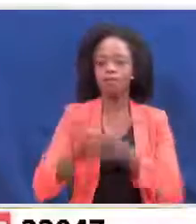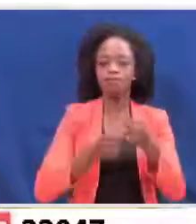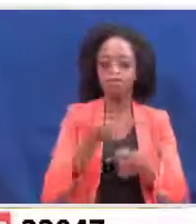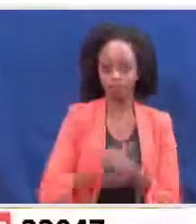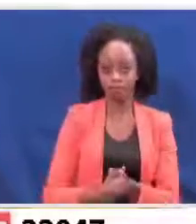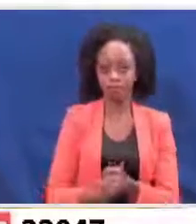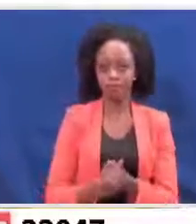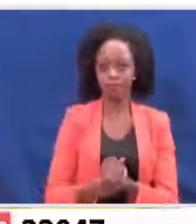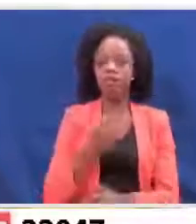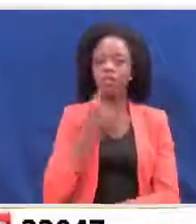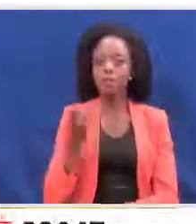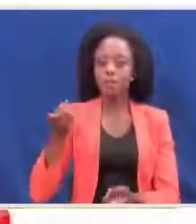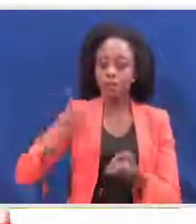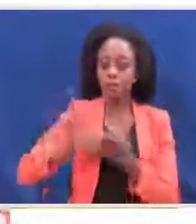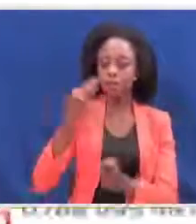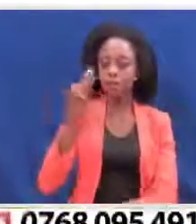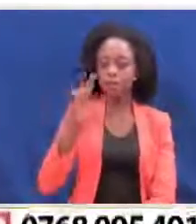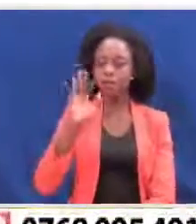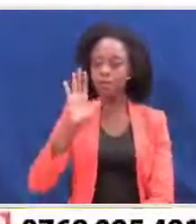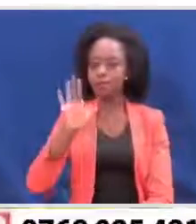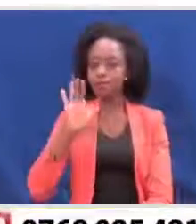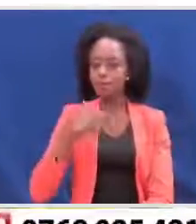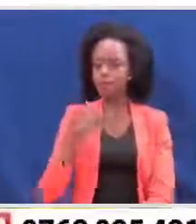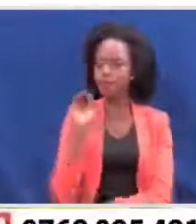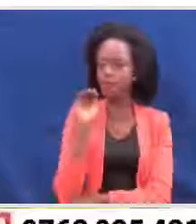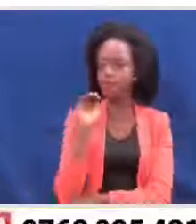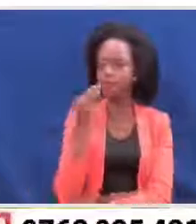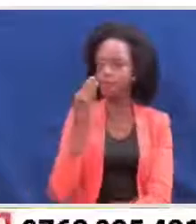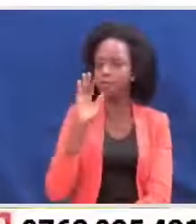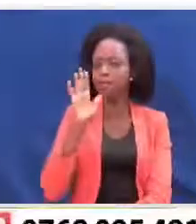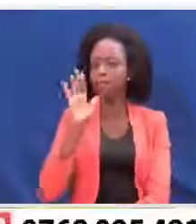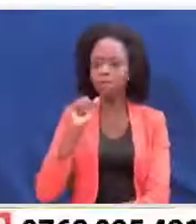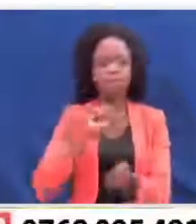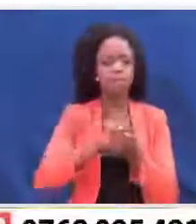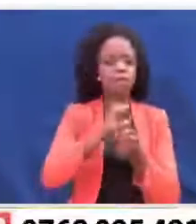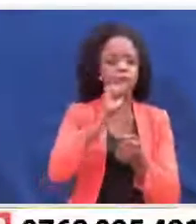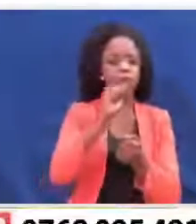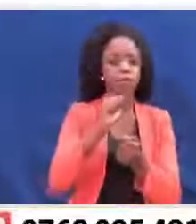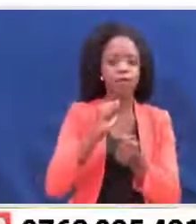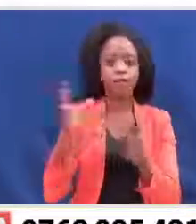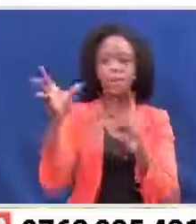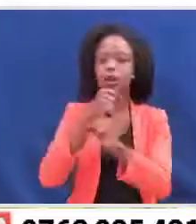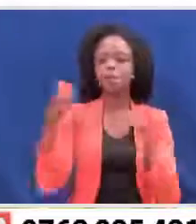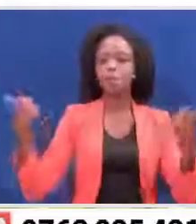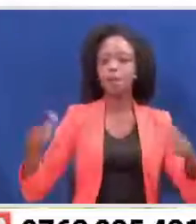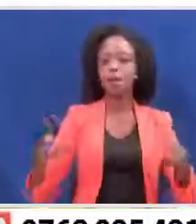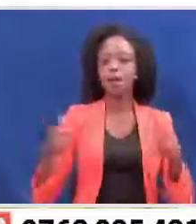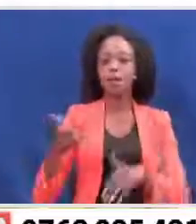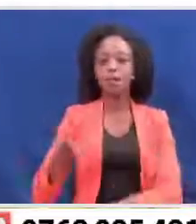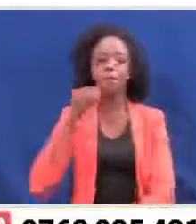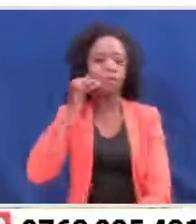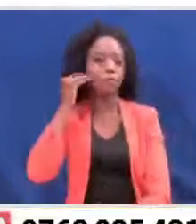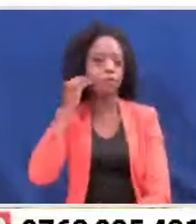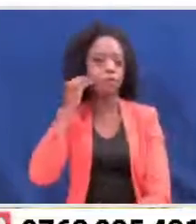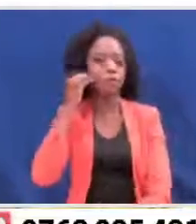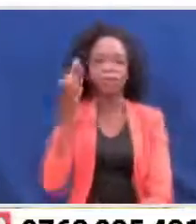inatuambia watatuongezea iende 35. Tunawauliza hata hiyo 35, sasa 15 amujafikisha hapa nyumbani. Sasa